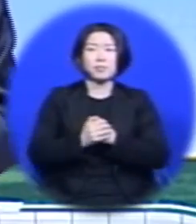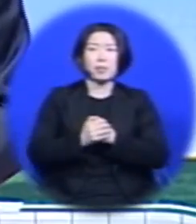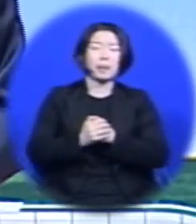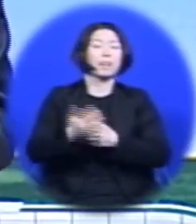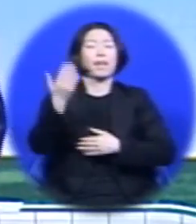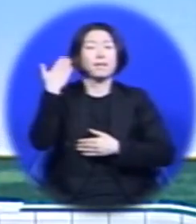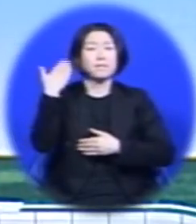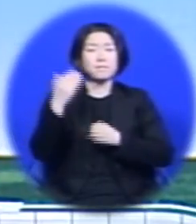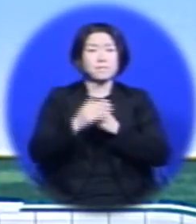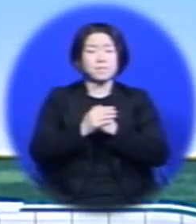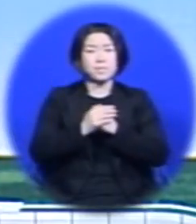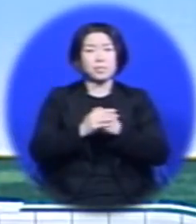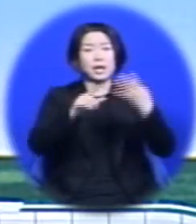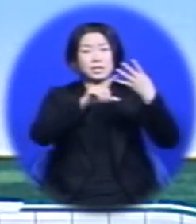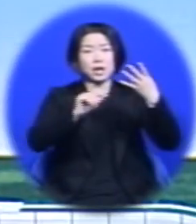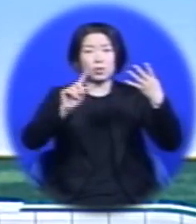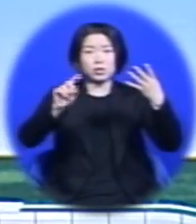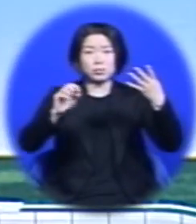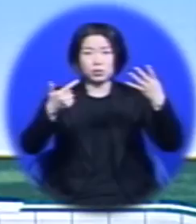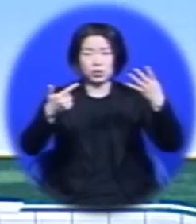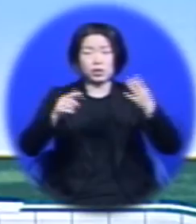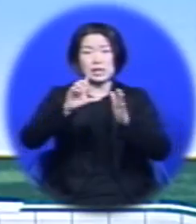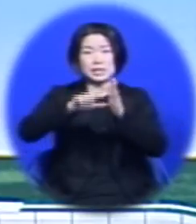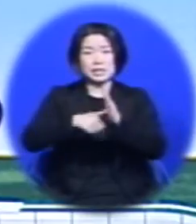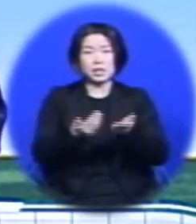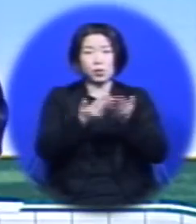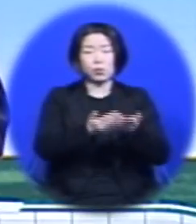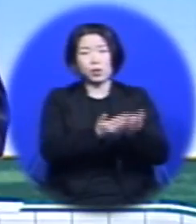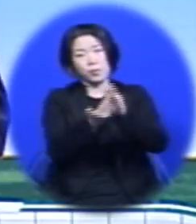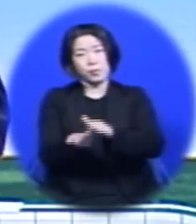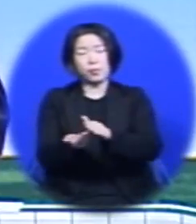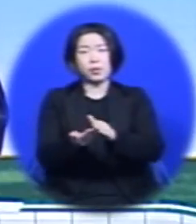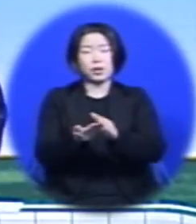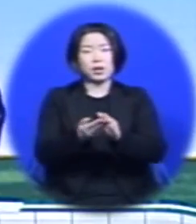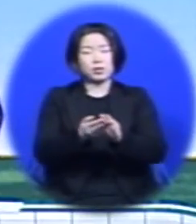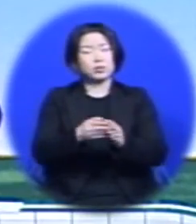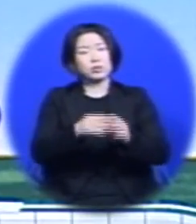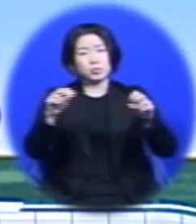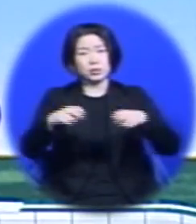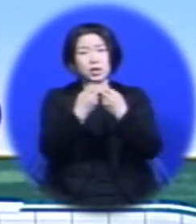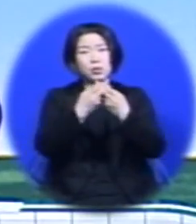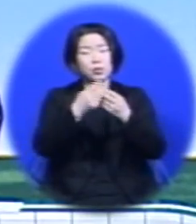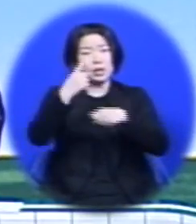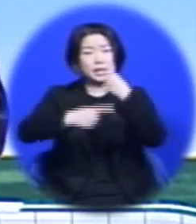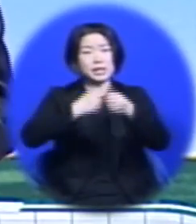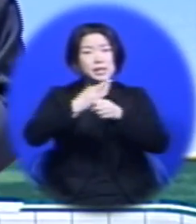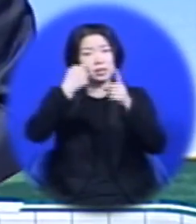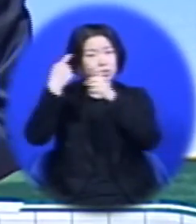지난 주간의 4월 16일 세월호 참사 1주년 이었습니다